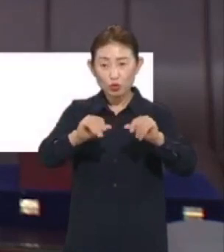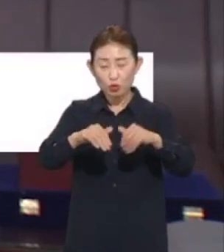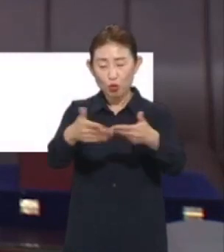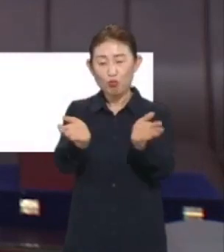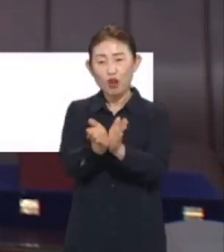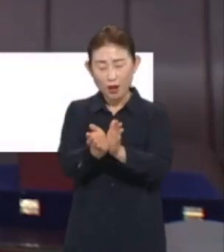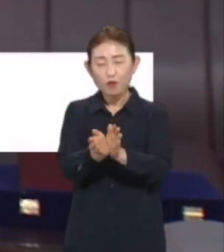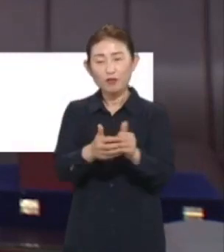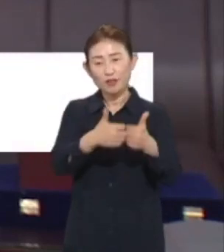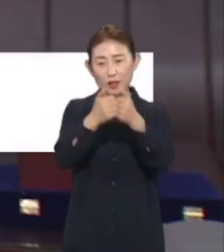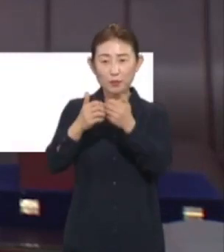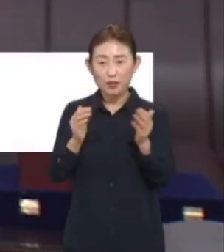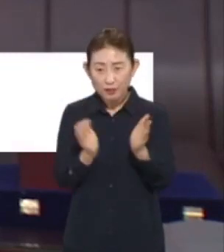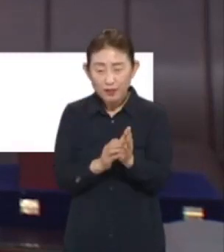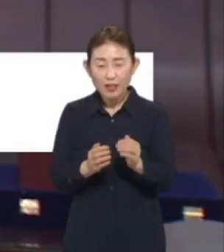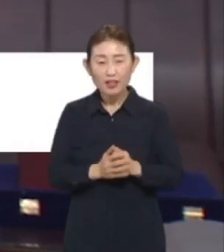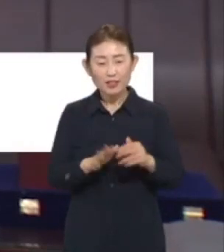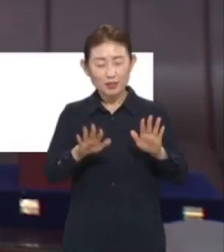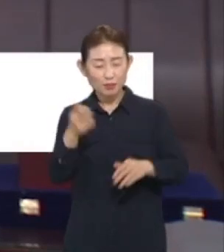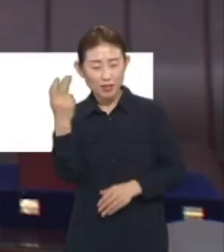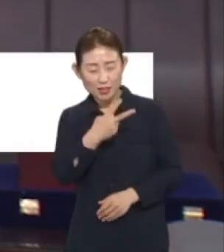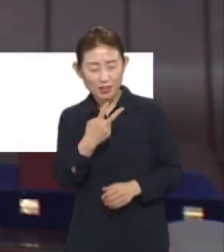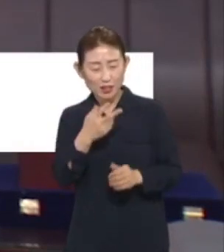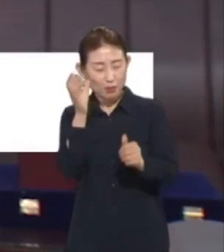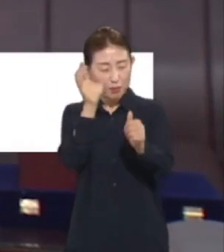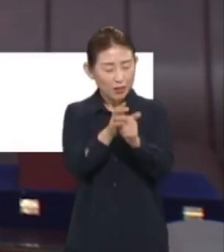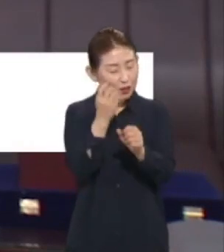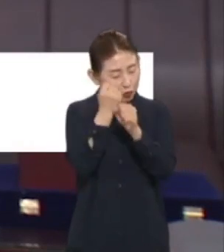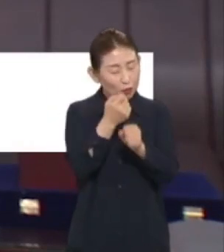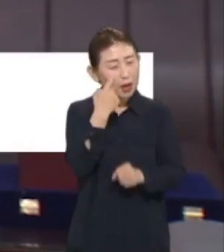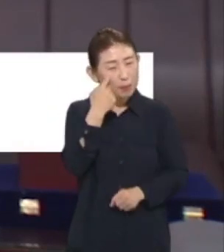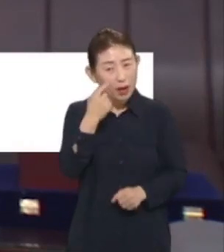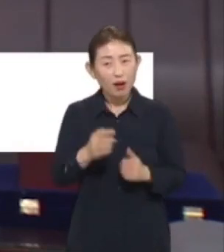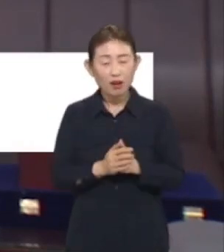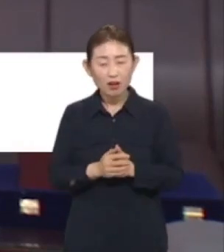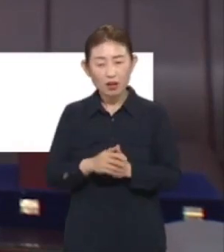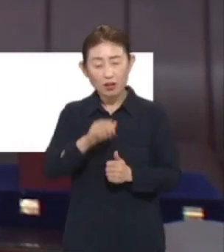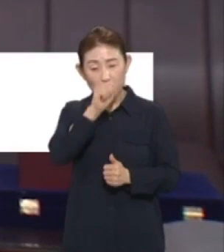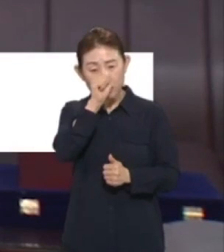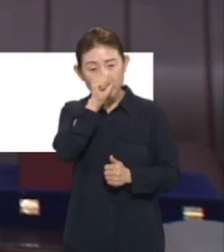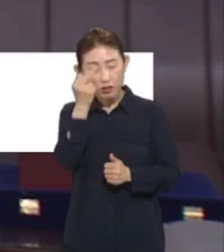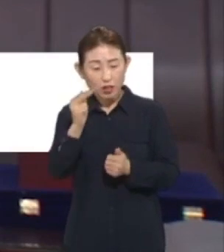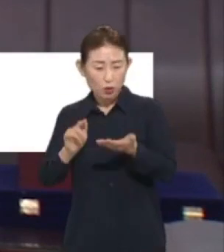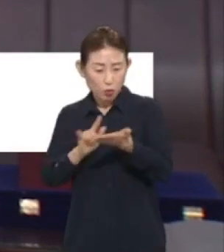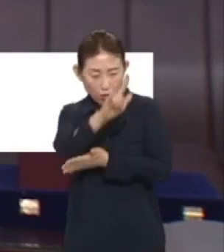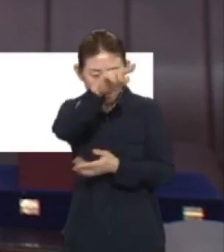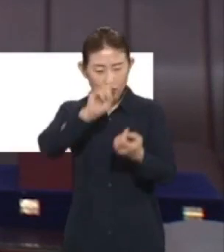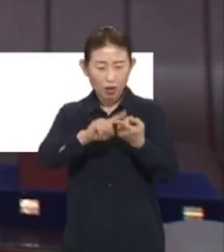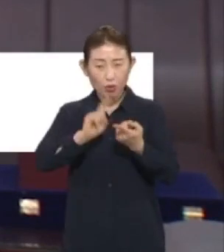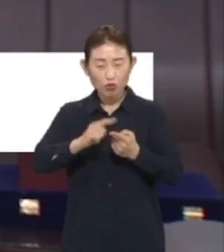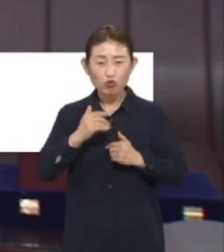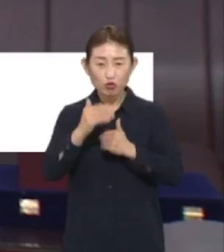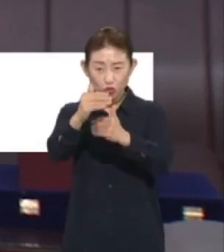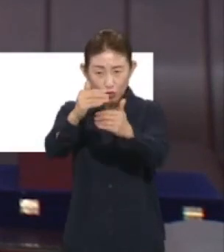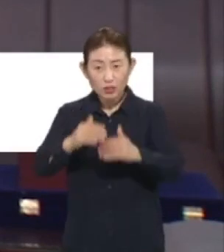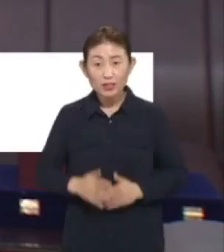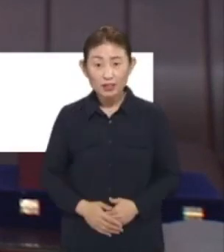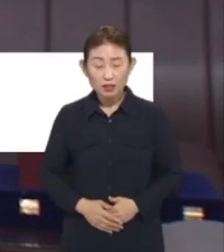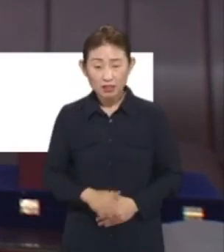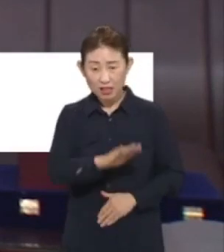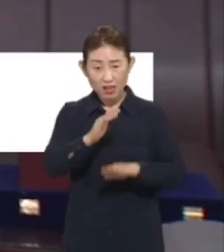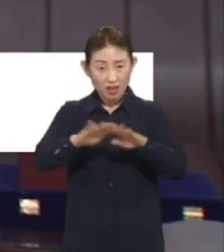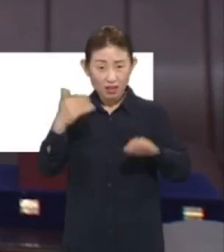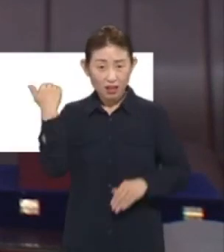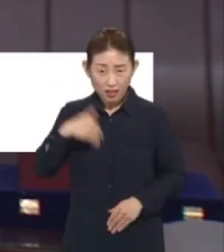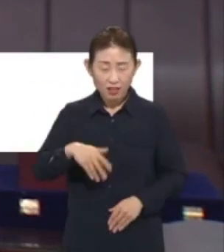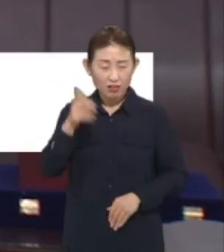했습니다. 재기획 용역을 통해서 서산공항은 흔들림 없이 추진을 할 겁니다. 실무선에서 해결하지 못한